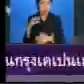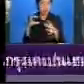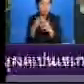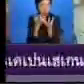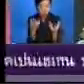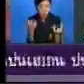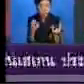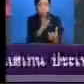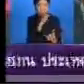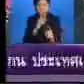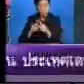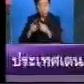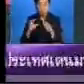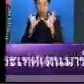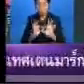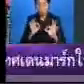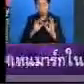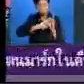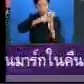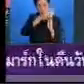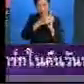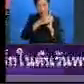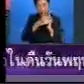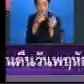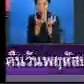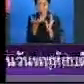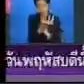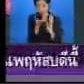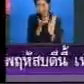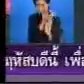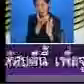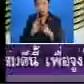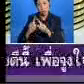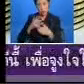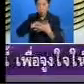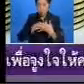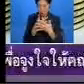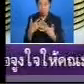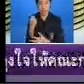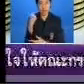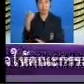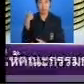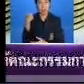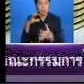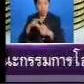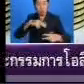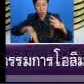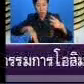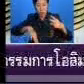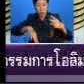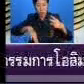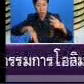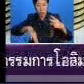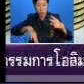ครับตามแนวชายแดนจากประเทศเพื่อนบ้านที่จะมีการวางมาตรการต่างๆนะครับให้รัดกุมกันมากขึ้นสำหรับการควบคุมในจุดนี้ครับ